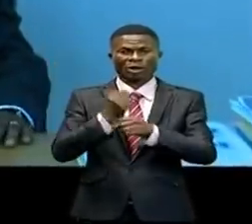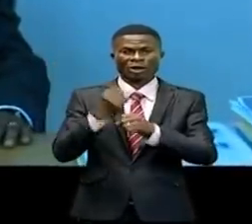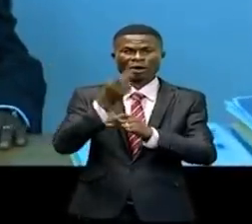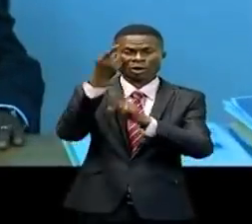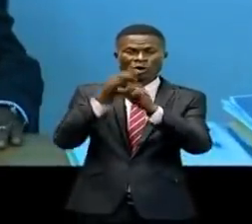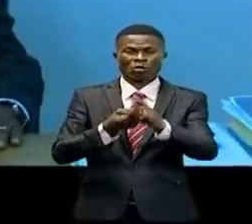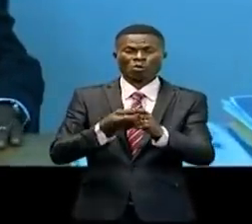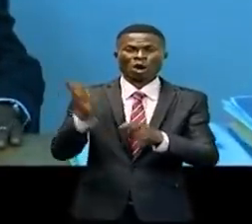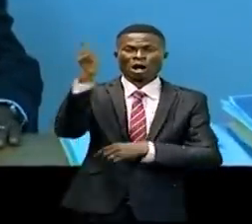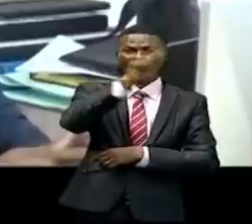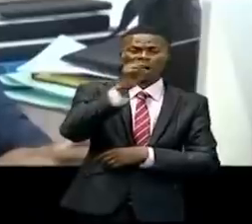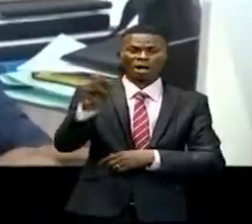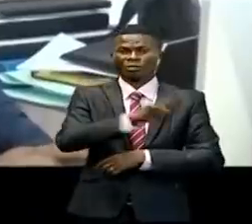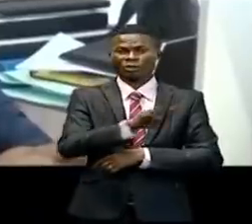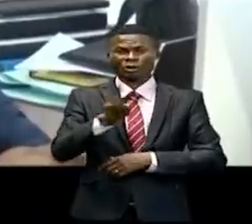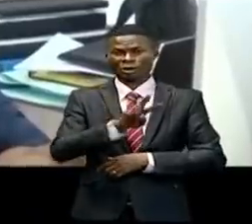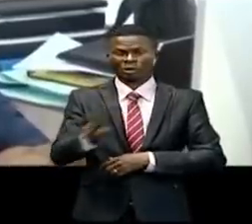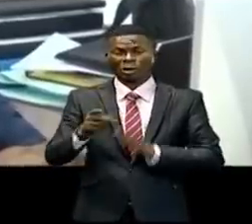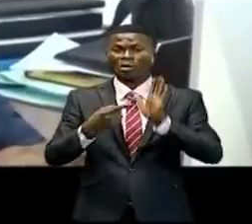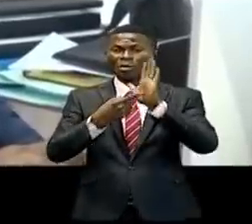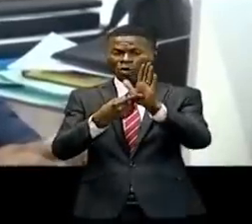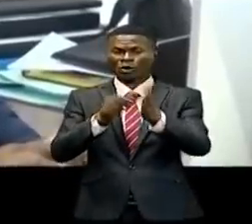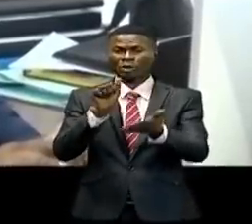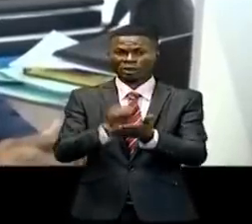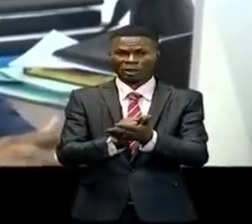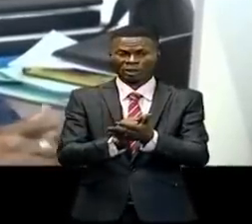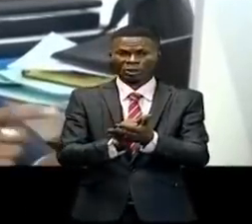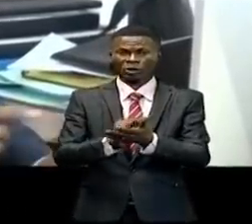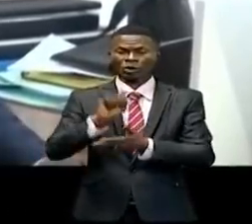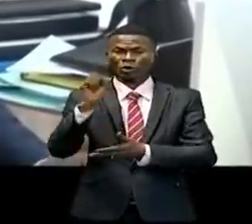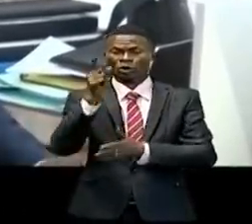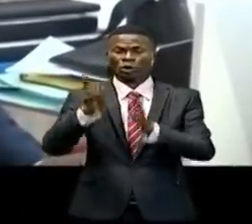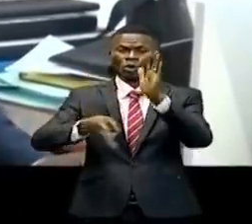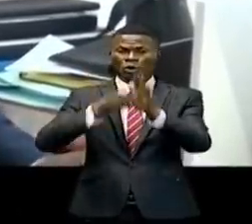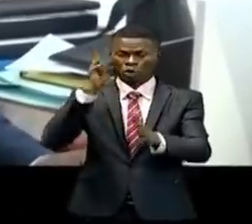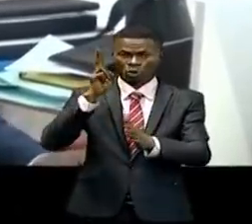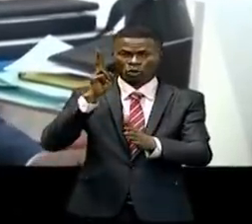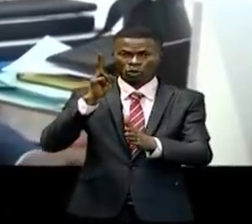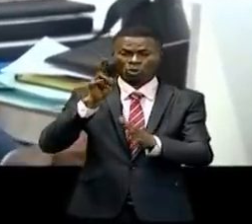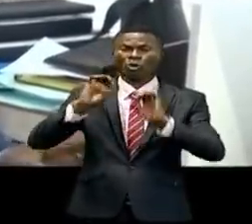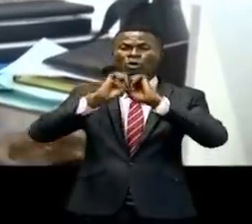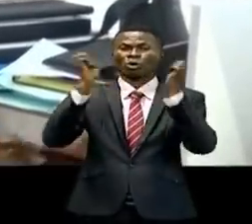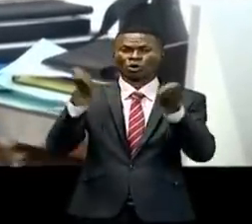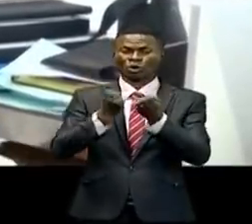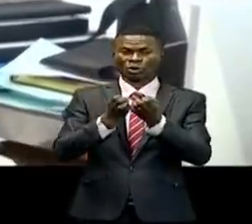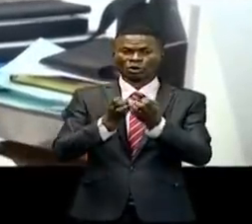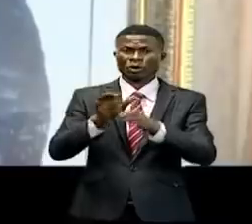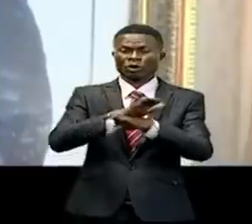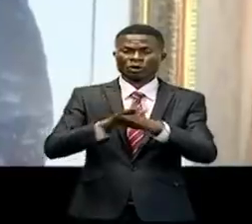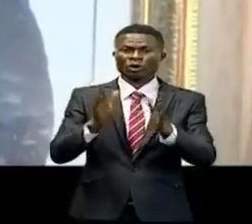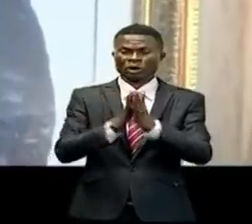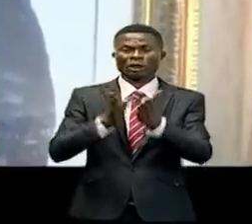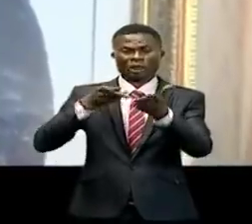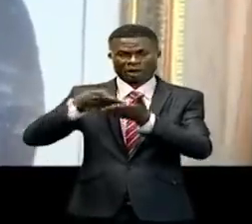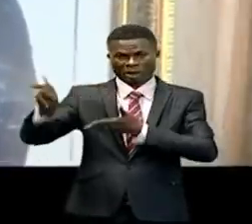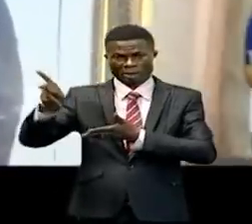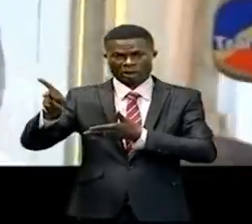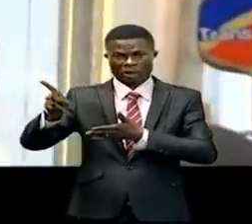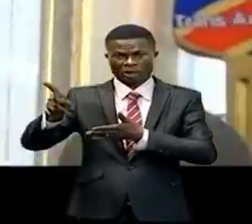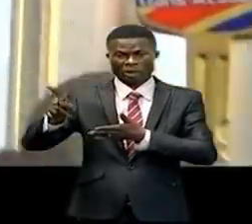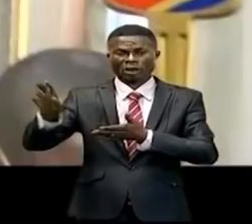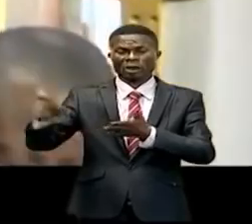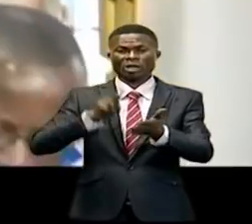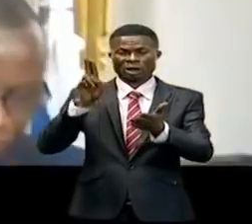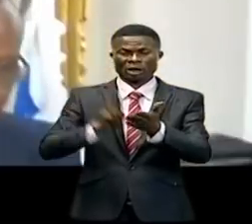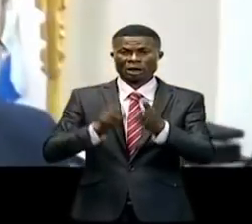2022, révèle ce qui suit. Seules 12 entreprises sur 10 ont payé cet impôt pour